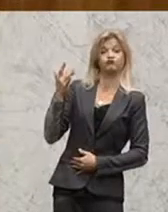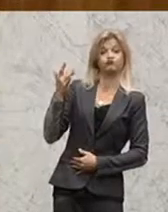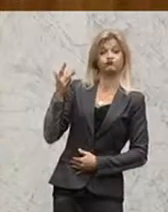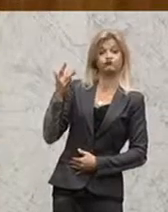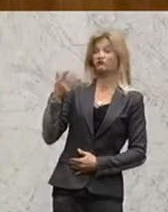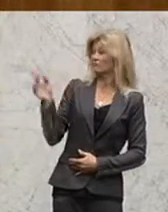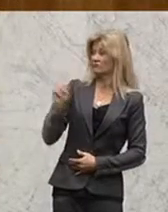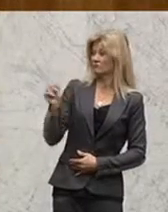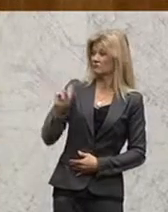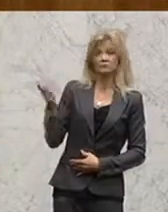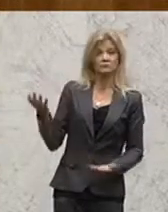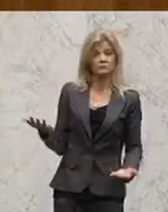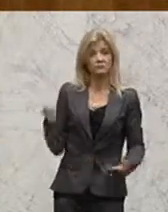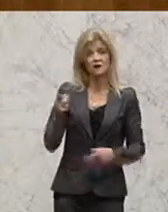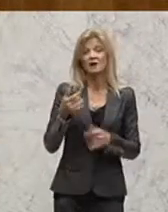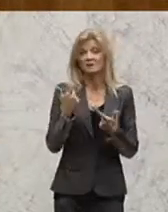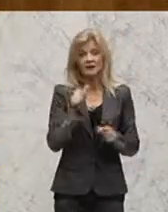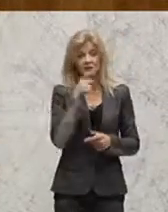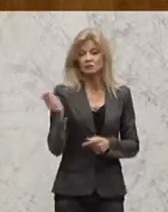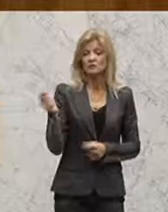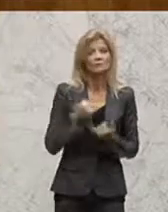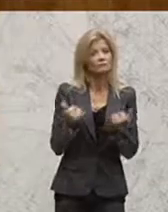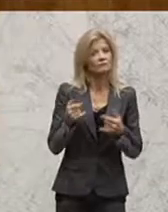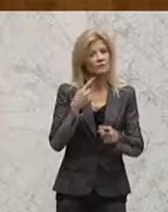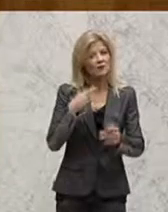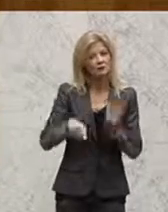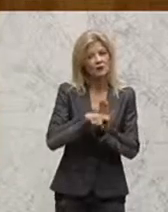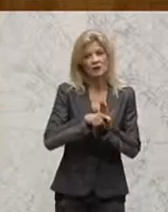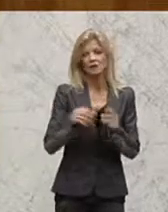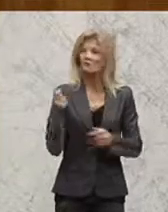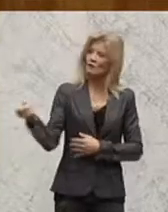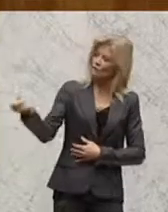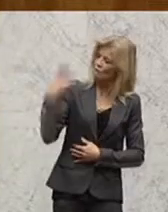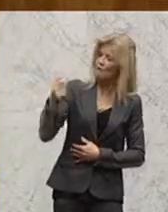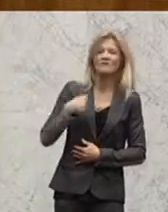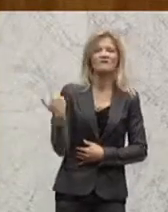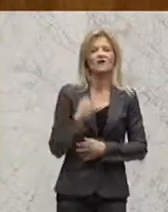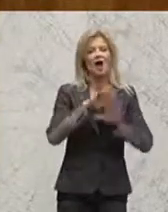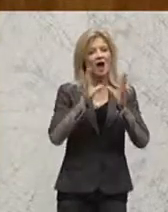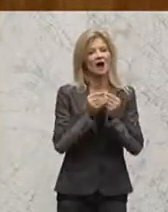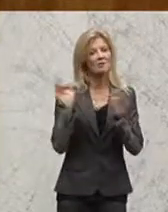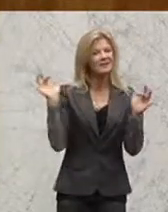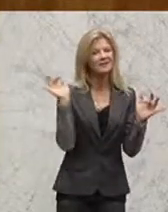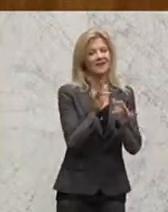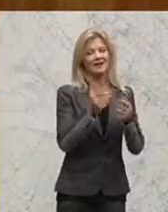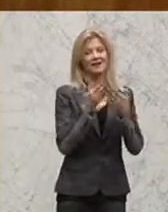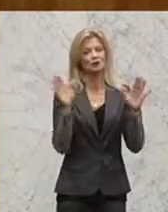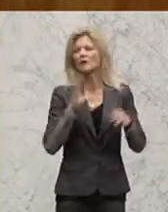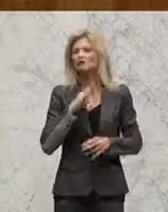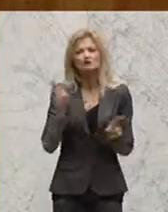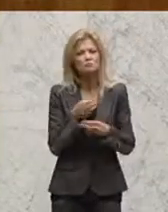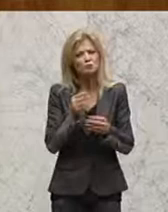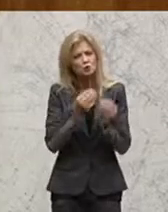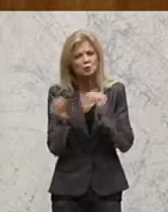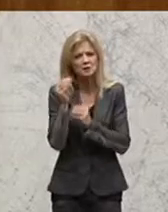die Forderung, dass Missbrauch abzustellen ist und werfen uns vor, wir seien allgemein gegen das Recht auf Asyl, was ein Unsinn ist. Aber es wird halt immer so